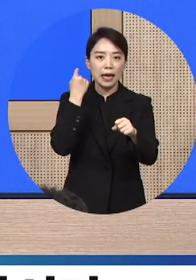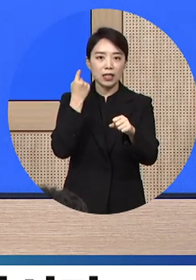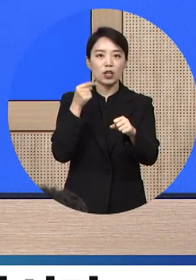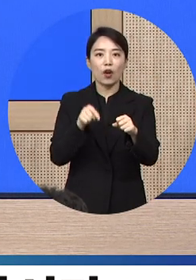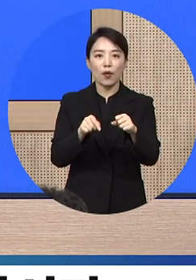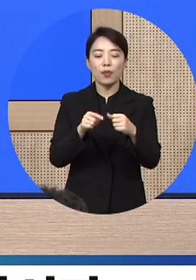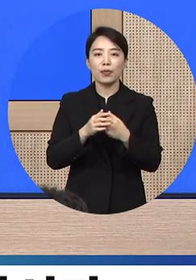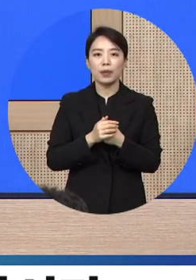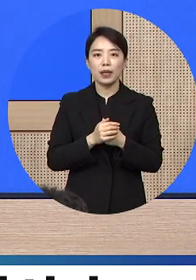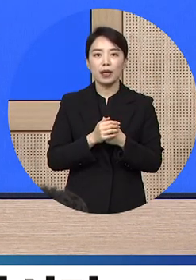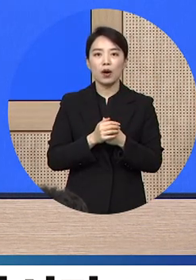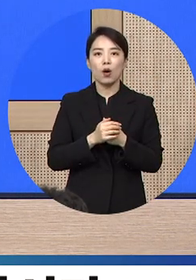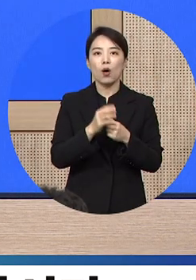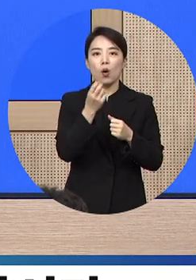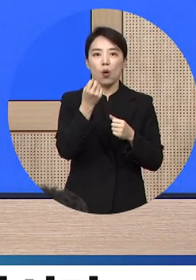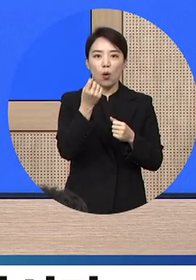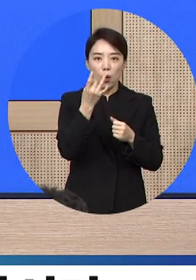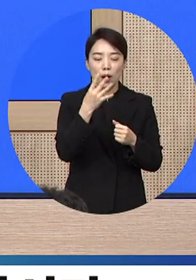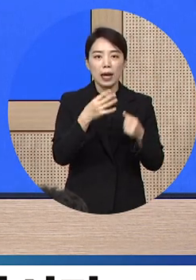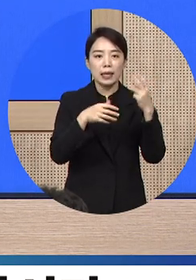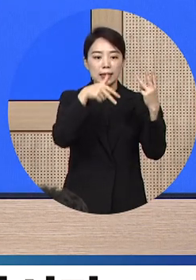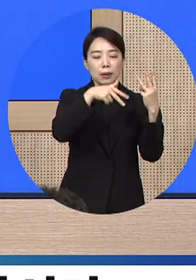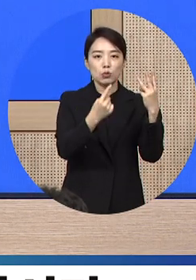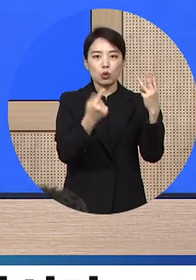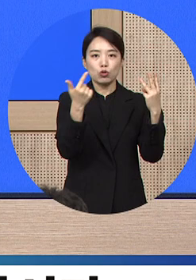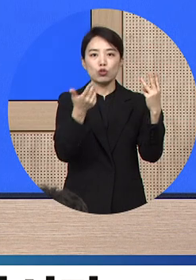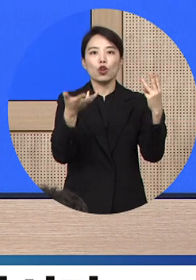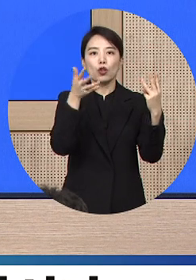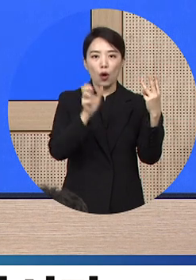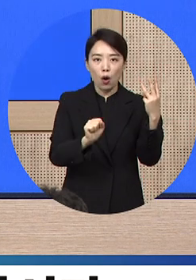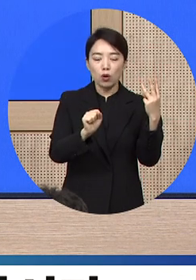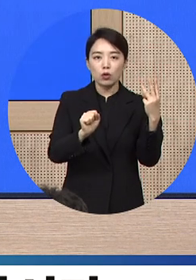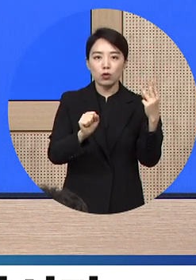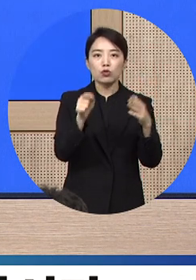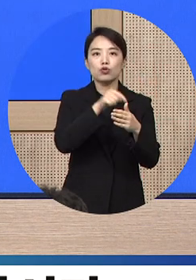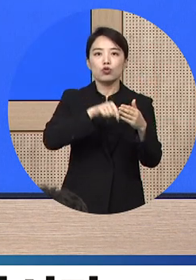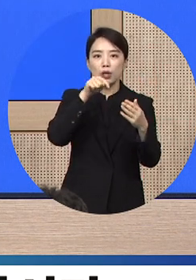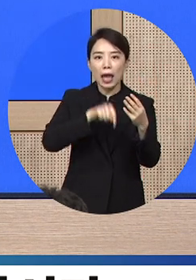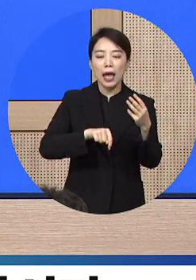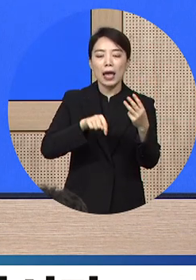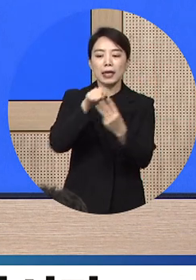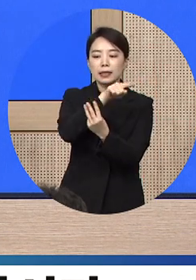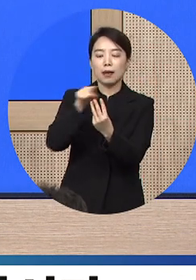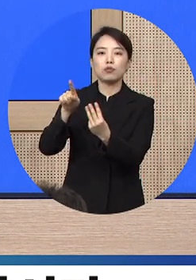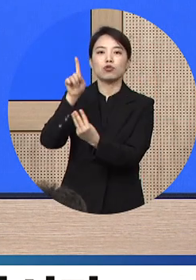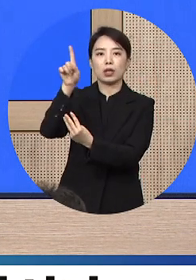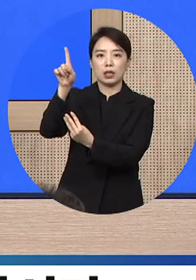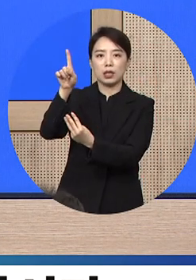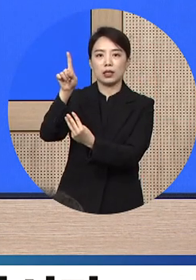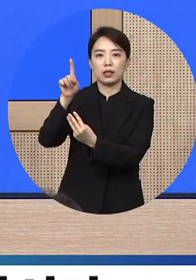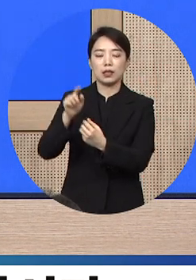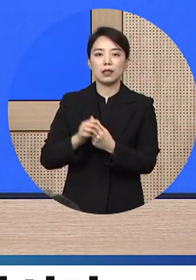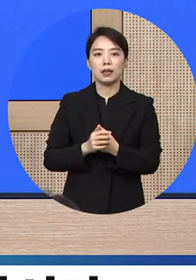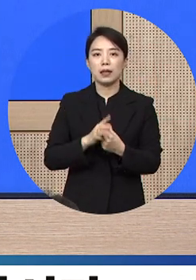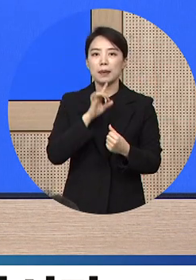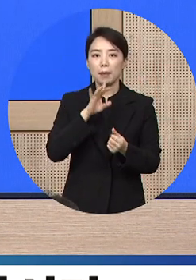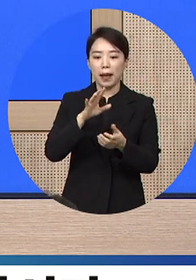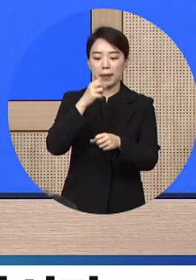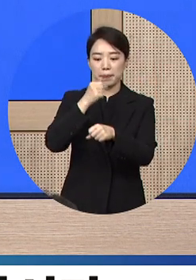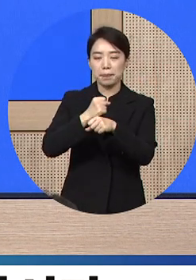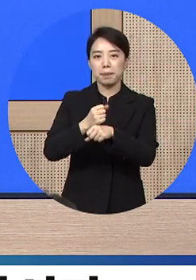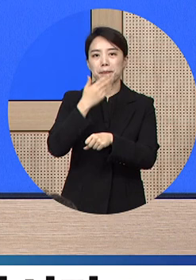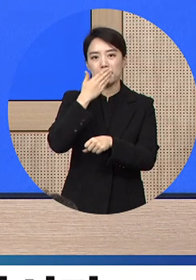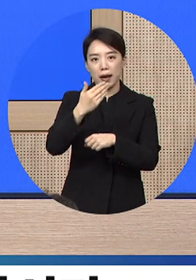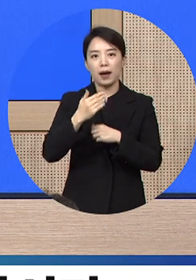국비분 발행분이 저희가 한 3조 6천억 정도 되는데 그중에 3분의 1밖에 저희가 발행을 못합니다. 작년과 똑같은 기준으로 하게 되면. 그래서 이와